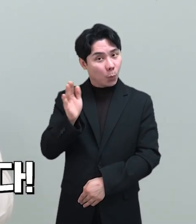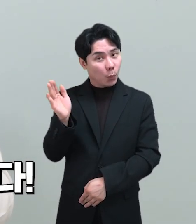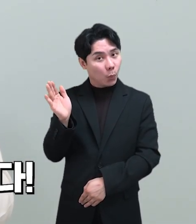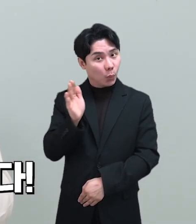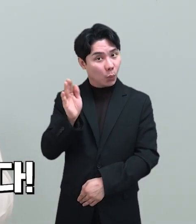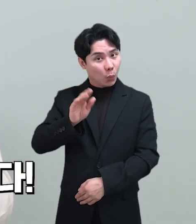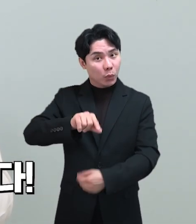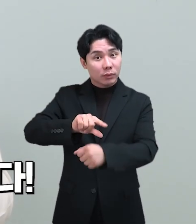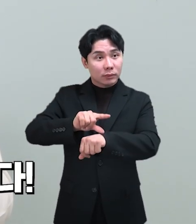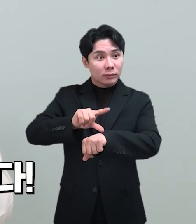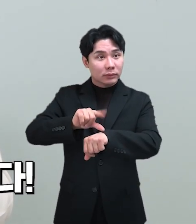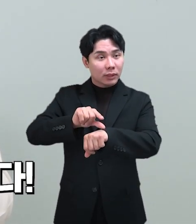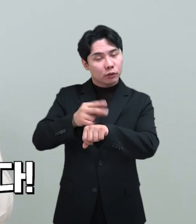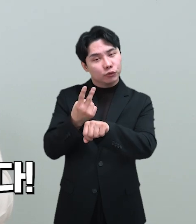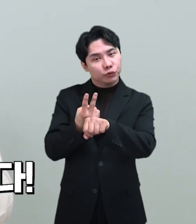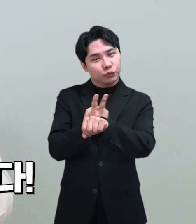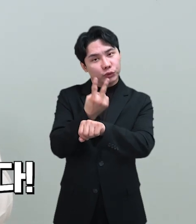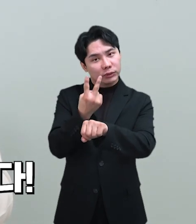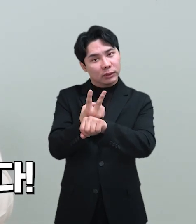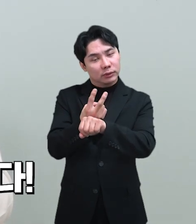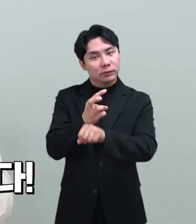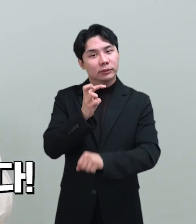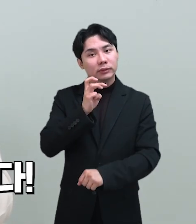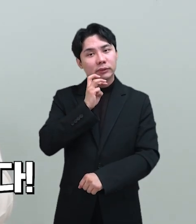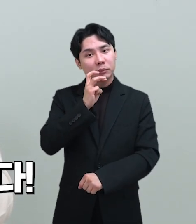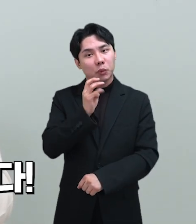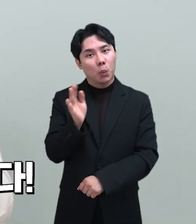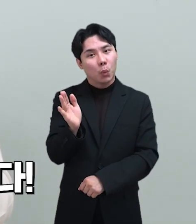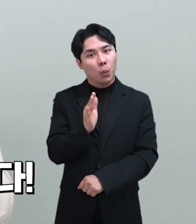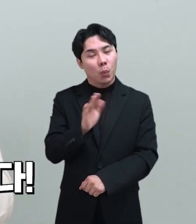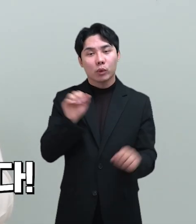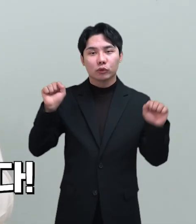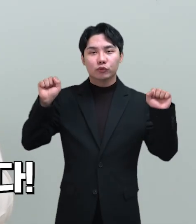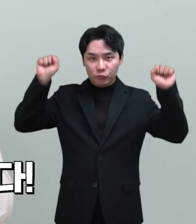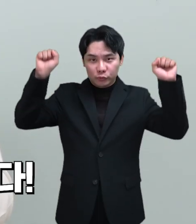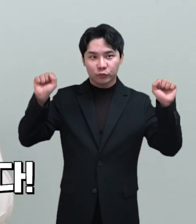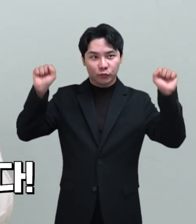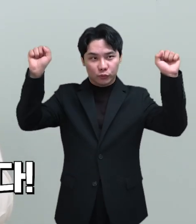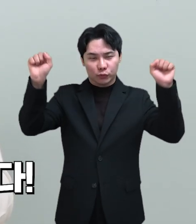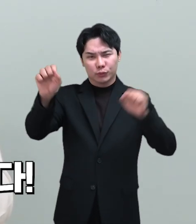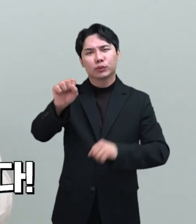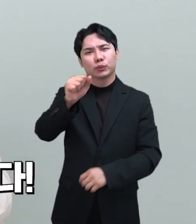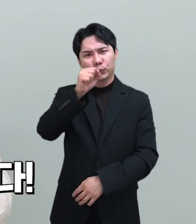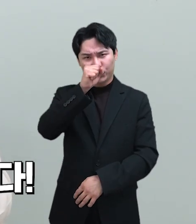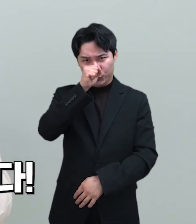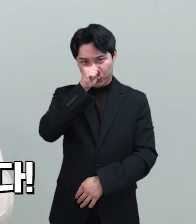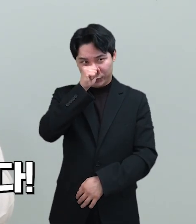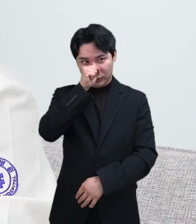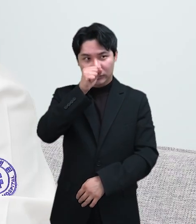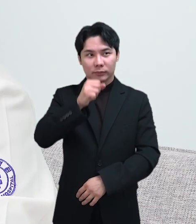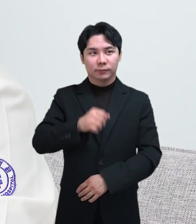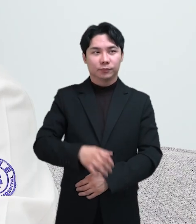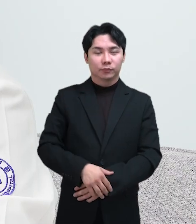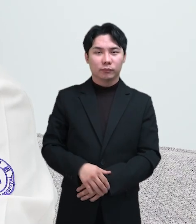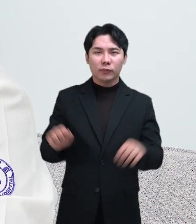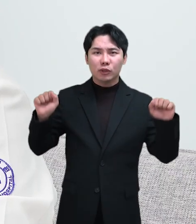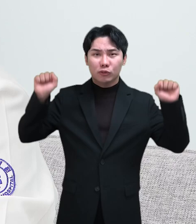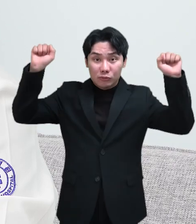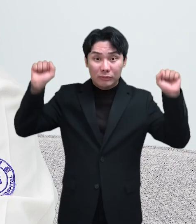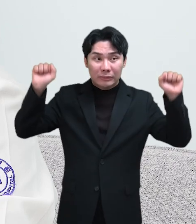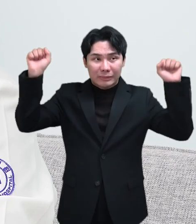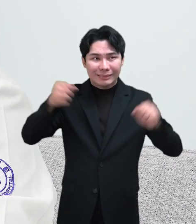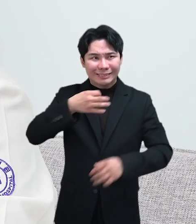채워서, 그러니까 일주일에 2번, 3번 정도의 운동을 해서 150분을 채우는 것이 좋고요. 만약에 운동이